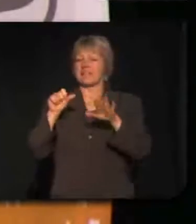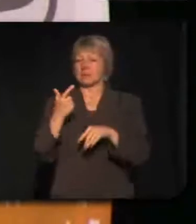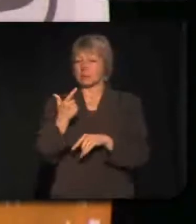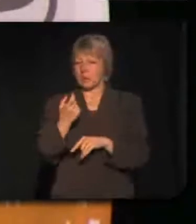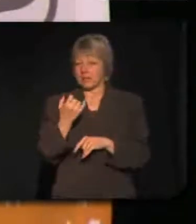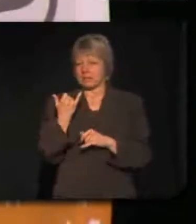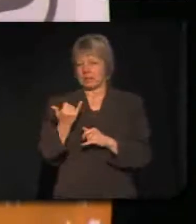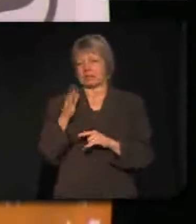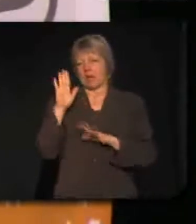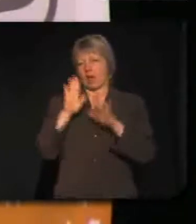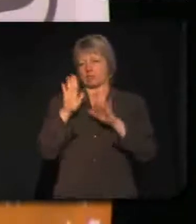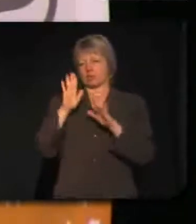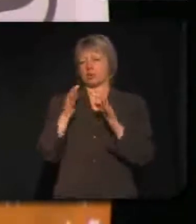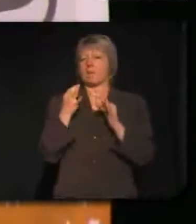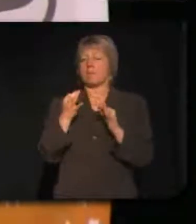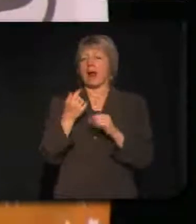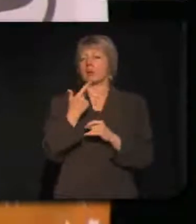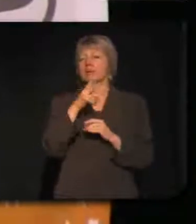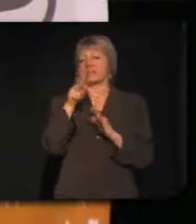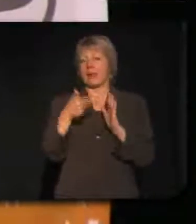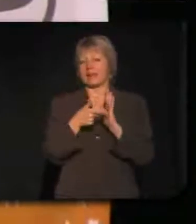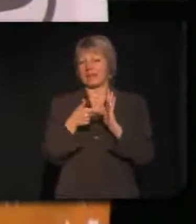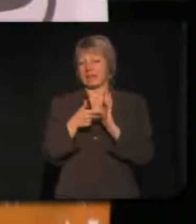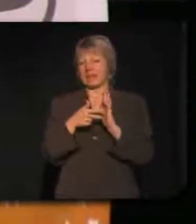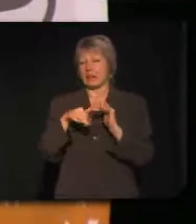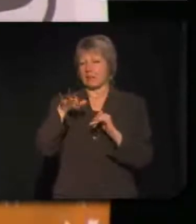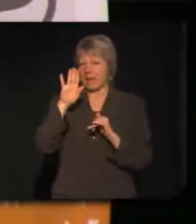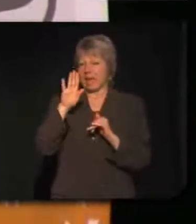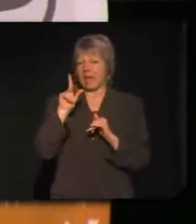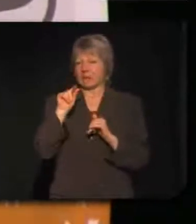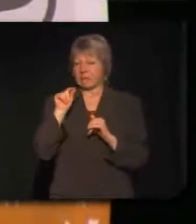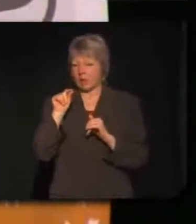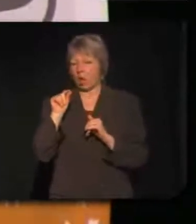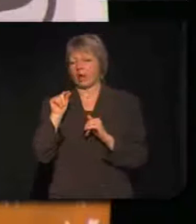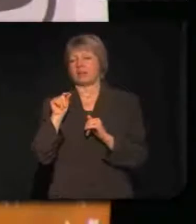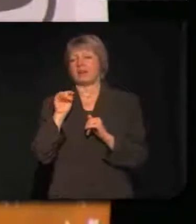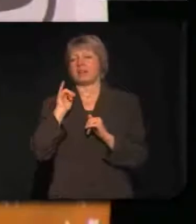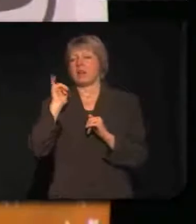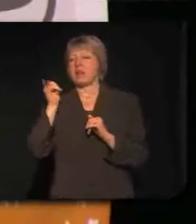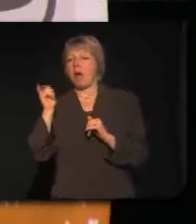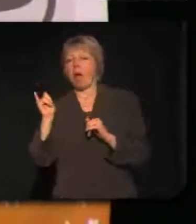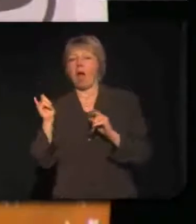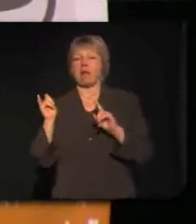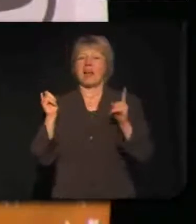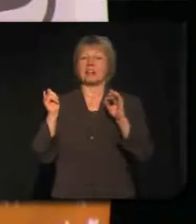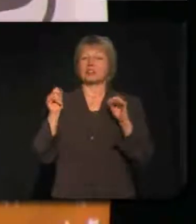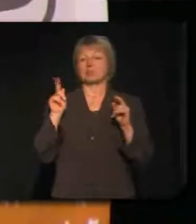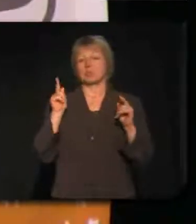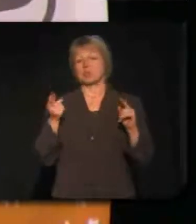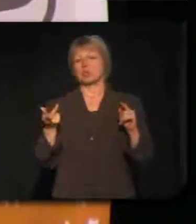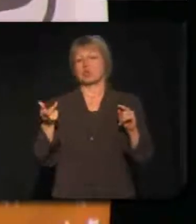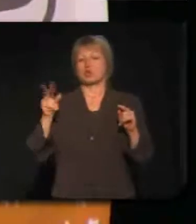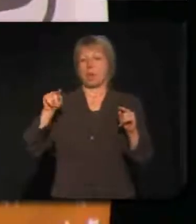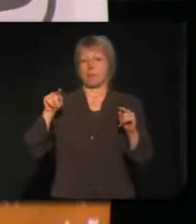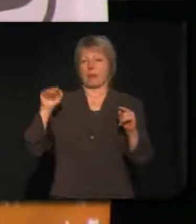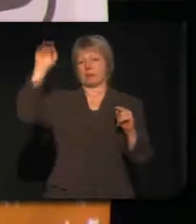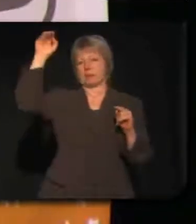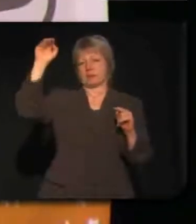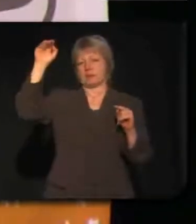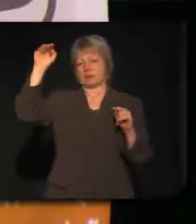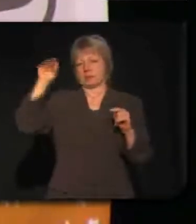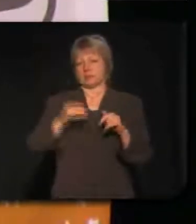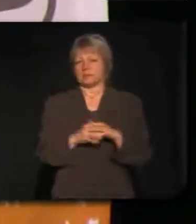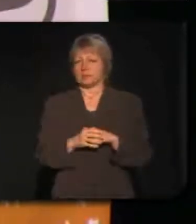wird jetzt abgestimmt er braucht eine zwei drittelmehrheit das heißt doppelt so viele ja wie Nein stimmen gibt es